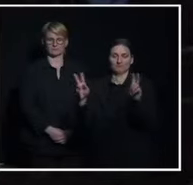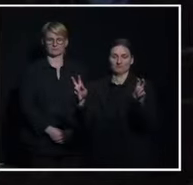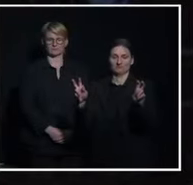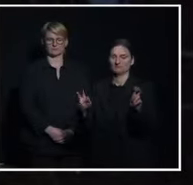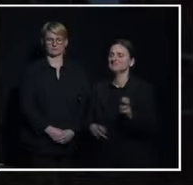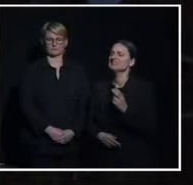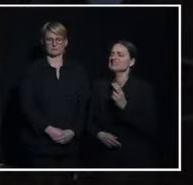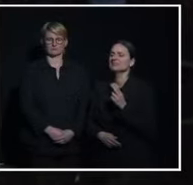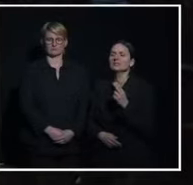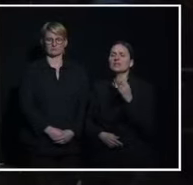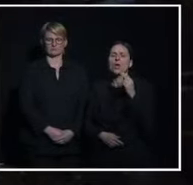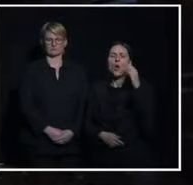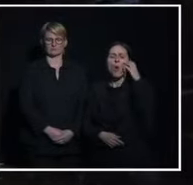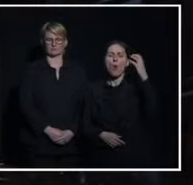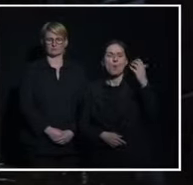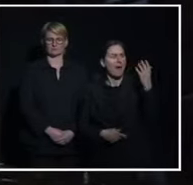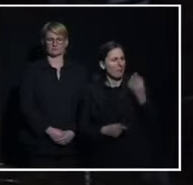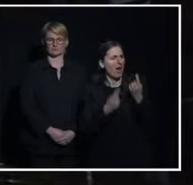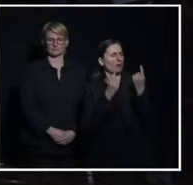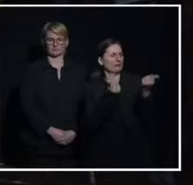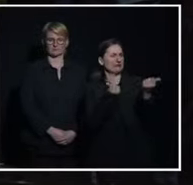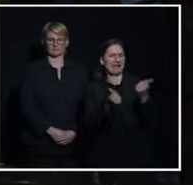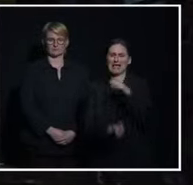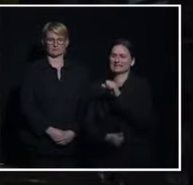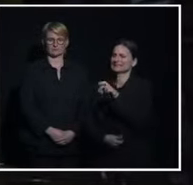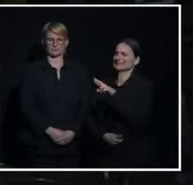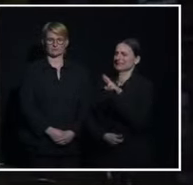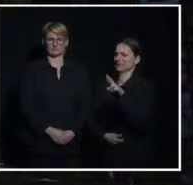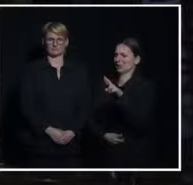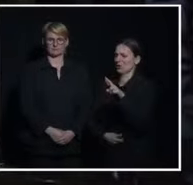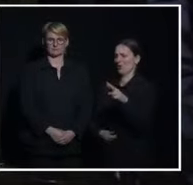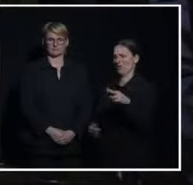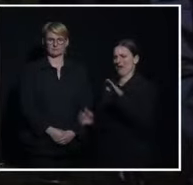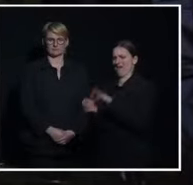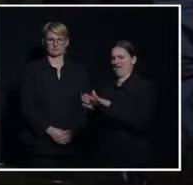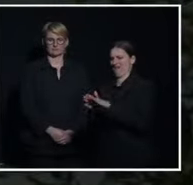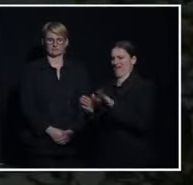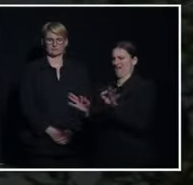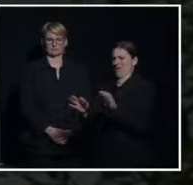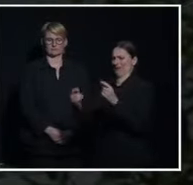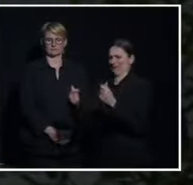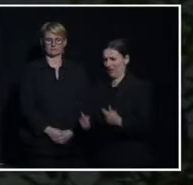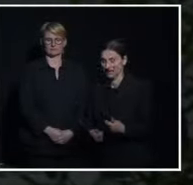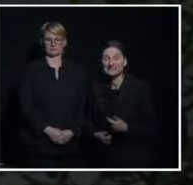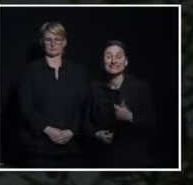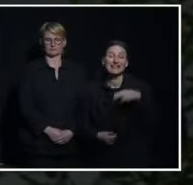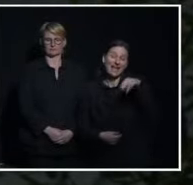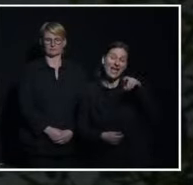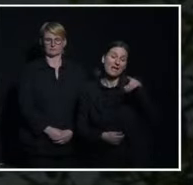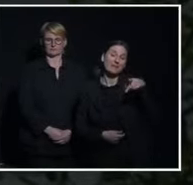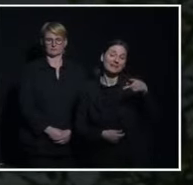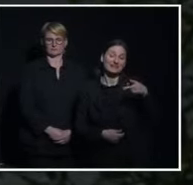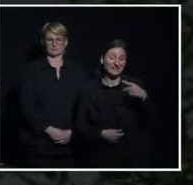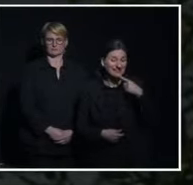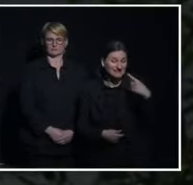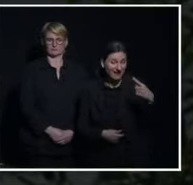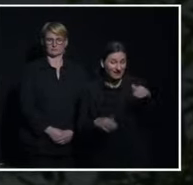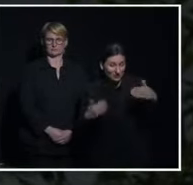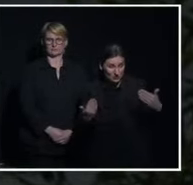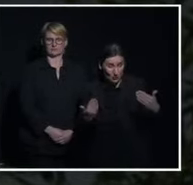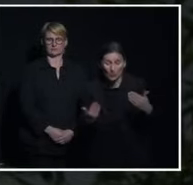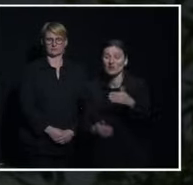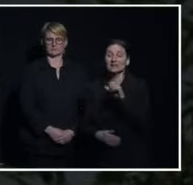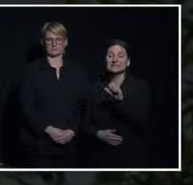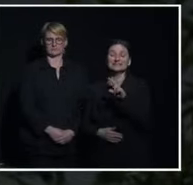Geld für die Oma statt für Sinti und Roma ist ein allbekannter Wahlspruch der NPD. Die ersten publizierten Bücher von Sinti und